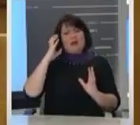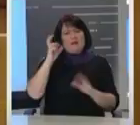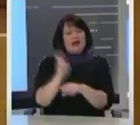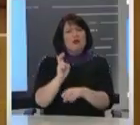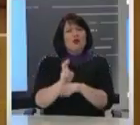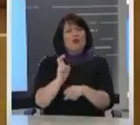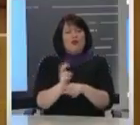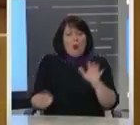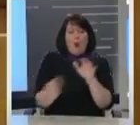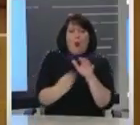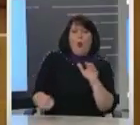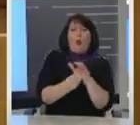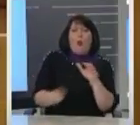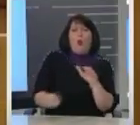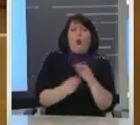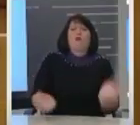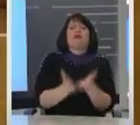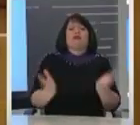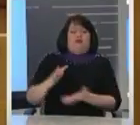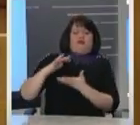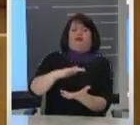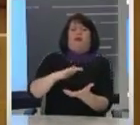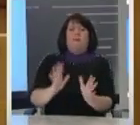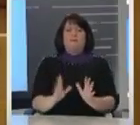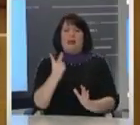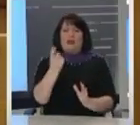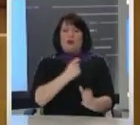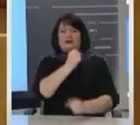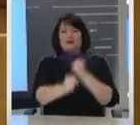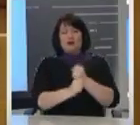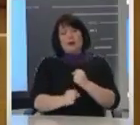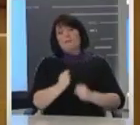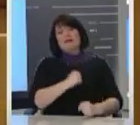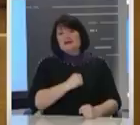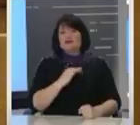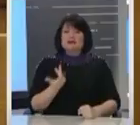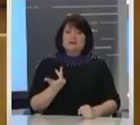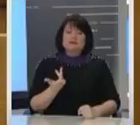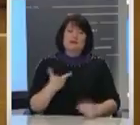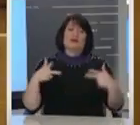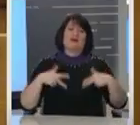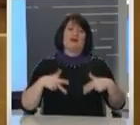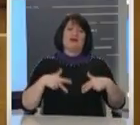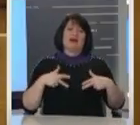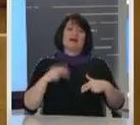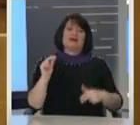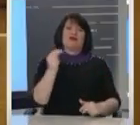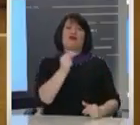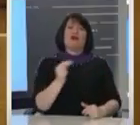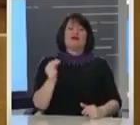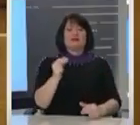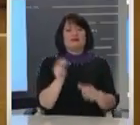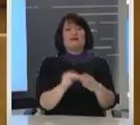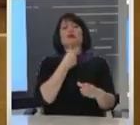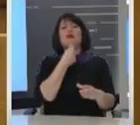εγκρεμεί, γιατί υπάρχει άποψη τα τελευταία 2,5 χρόνια ότι οι κυβερνητικοί βουλευτές